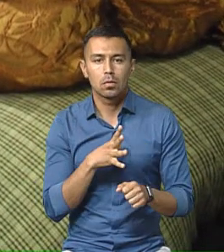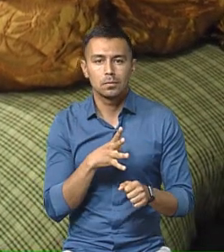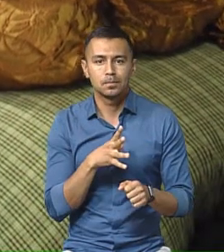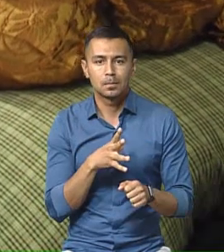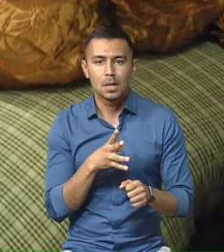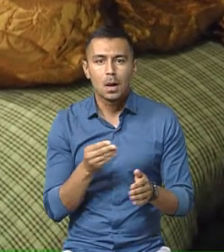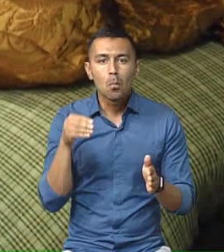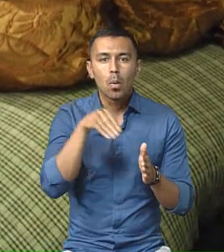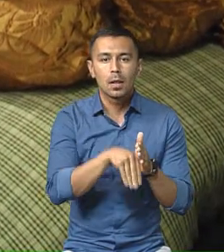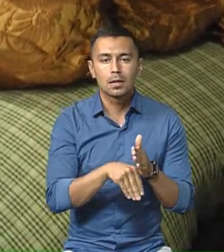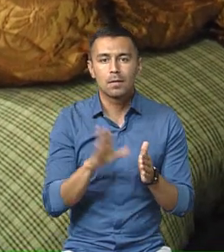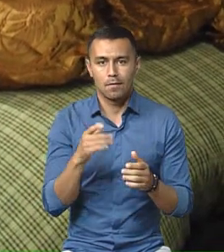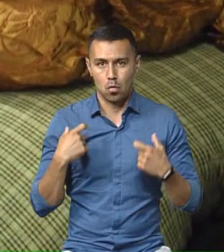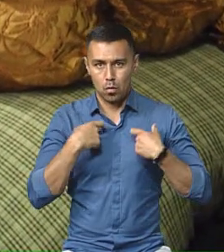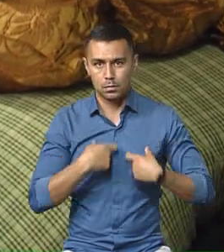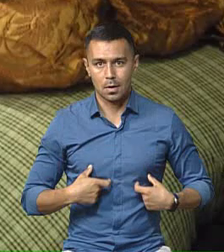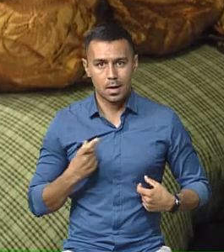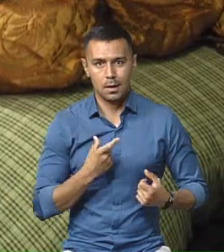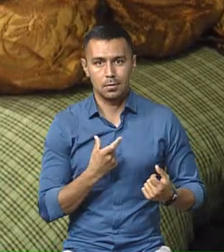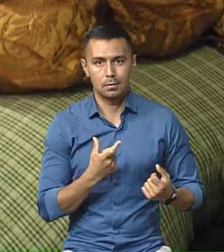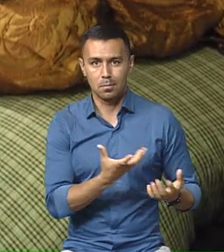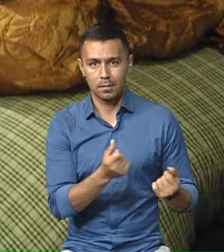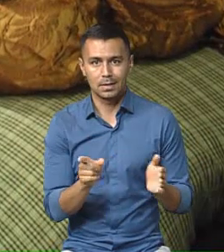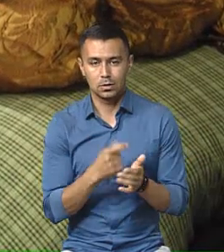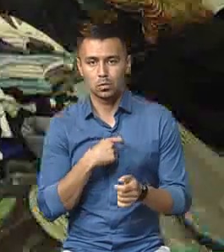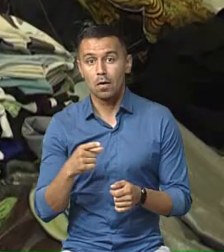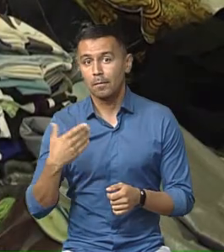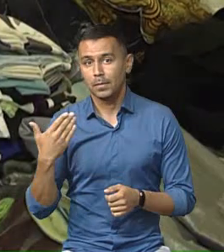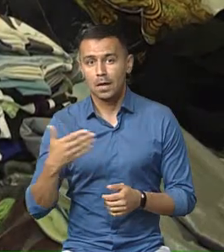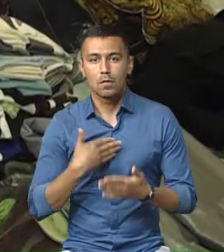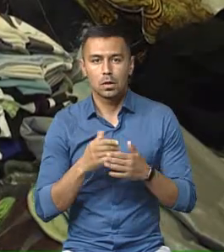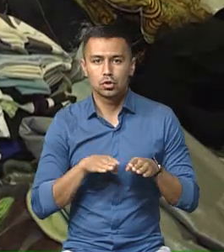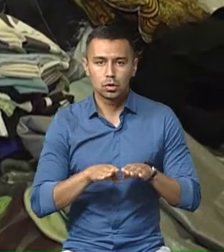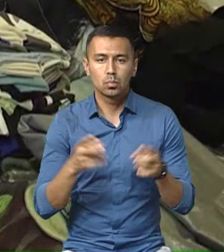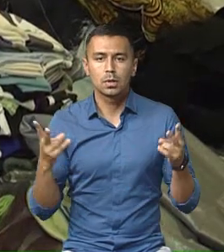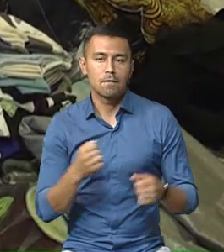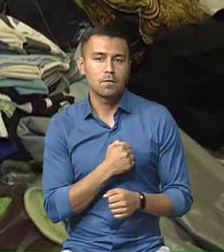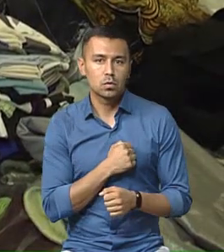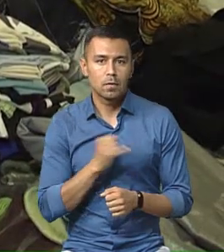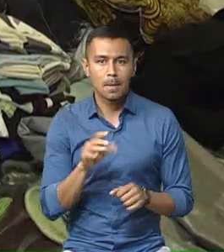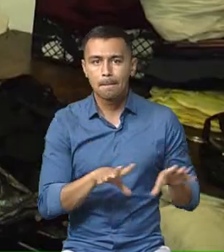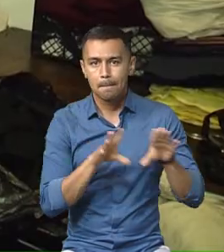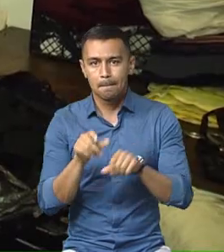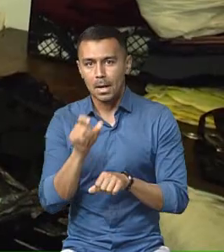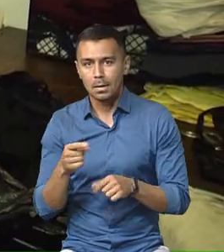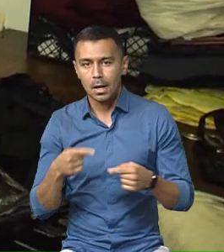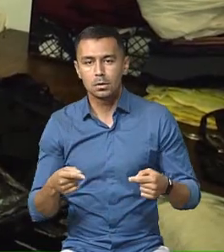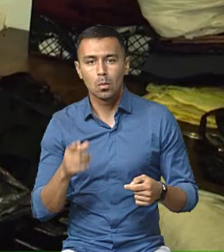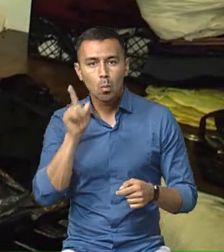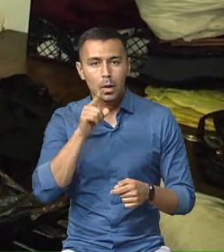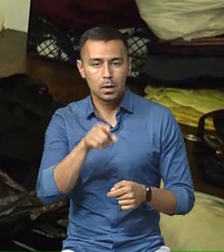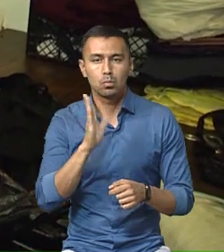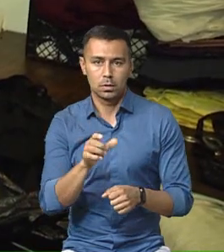в рюкзачок, який брався з собою. Із її слів, волонтери шитимуть потрібні військовим і переселенцям речі доти, доки